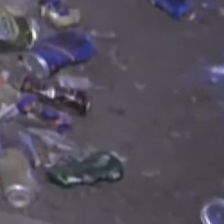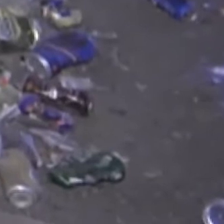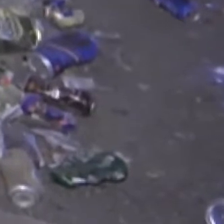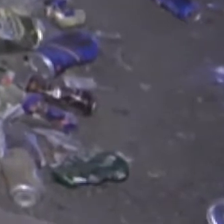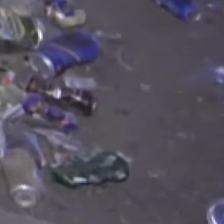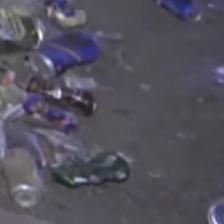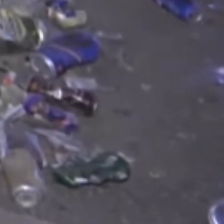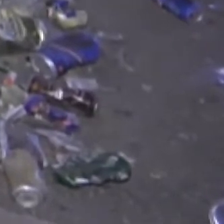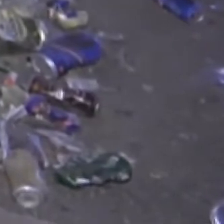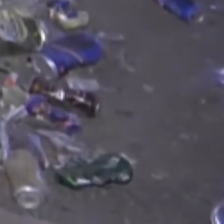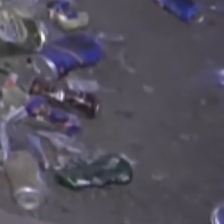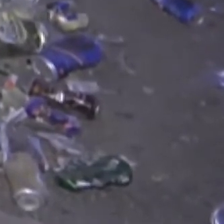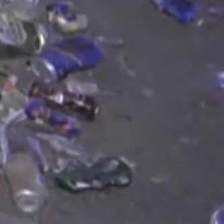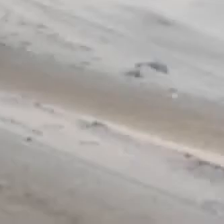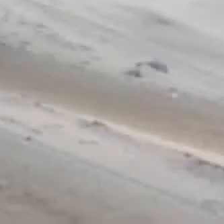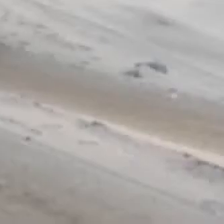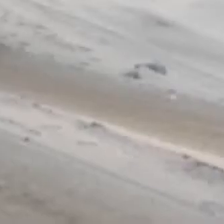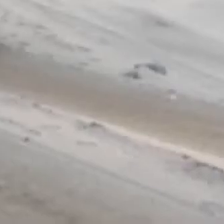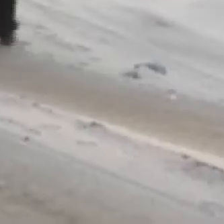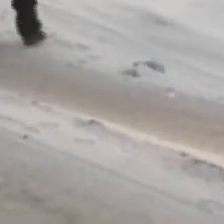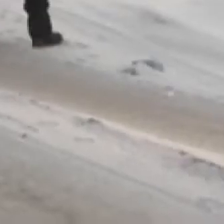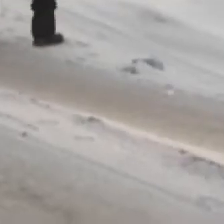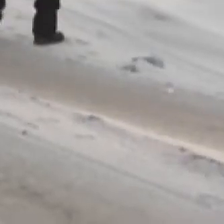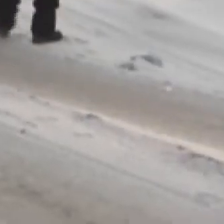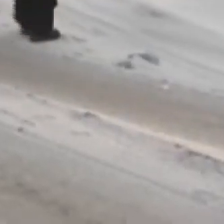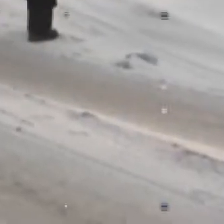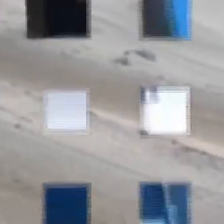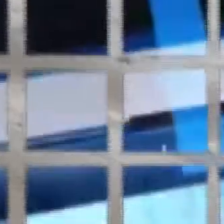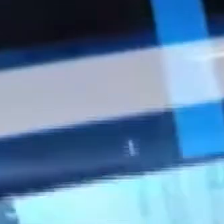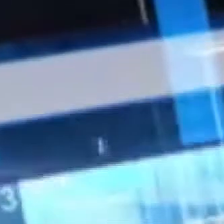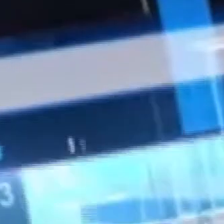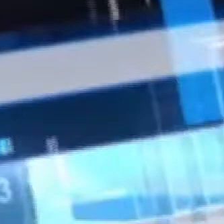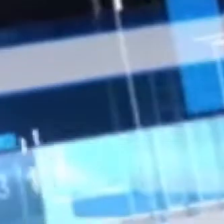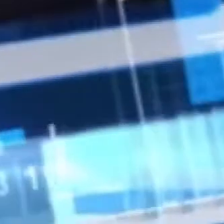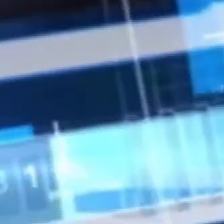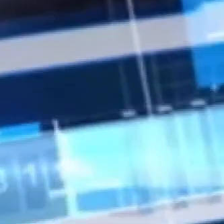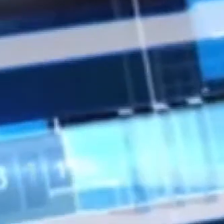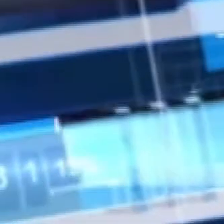Акимата проводятся тендерные процедуры на разработку проектно-сметной документации.